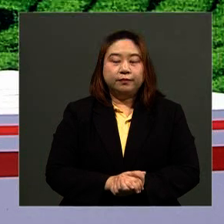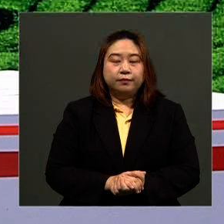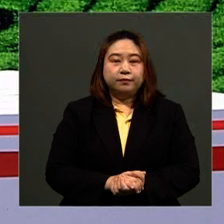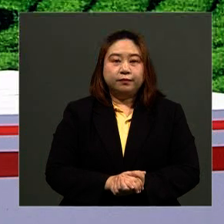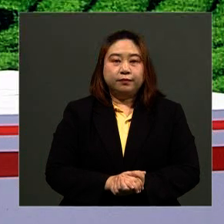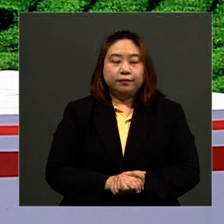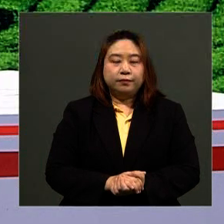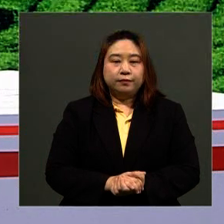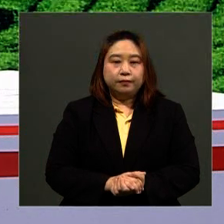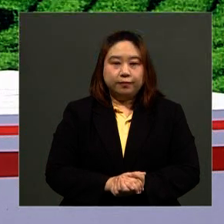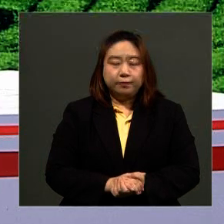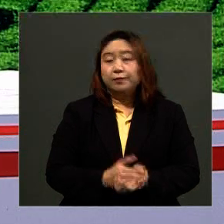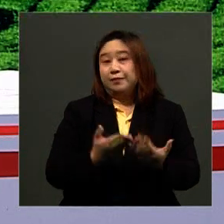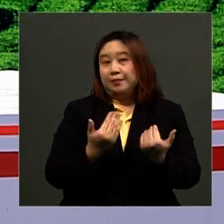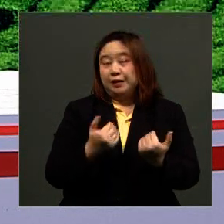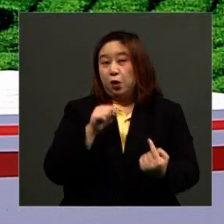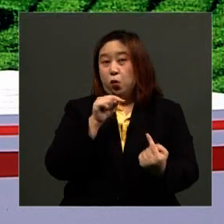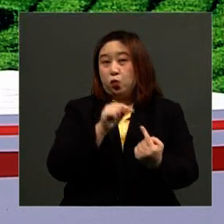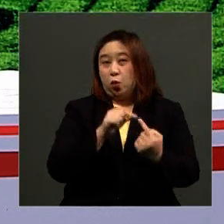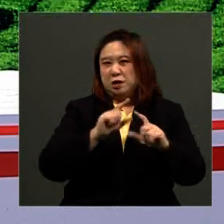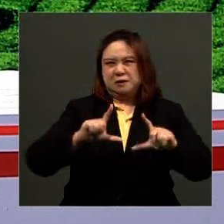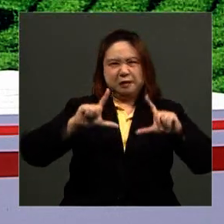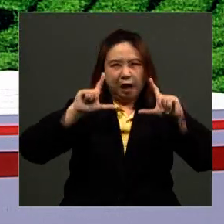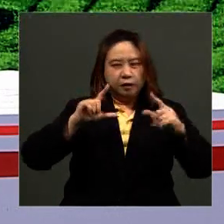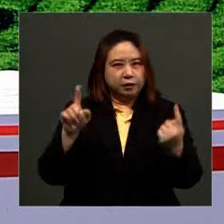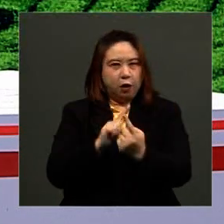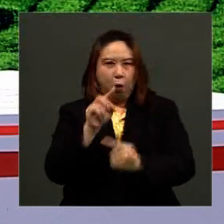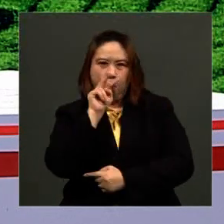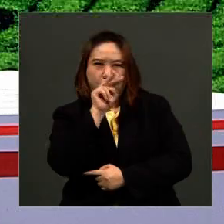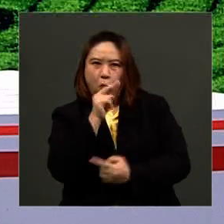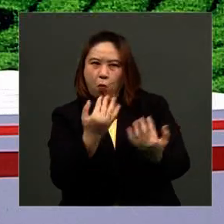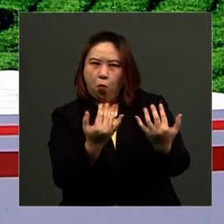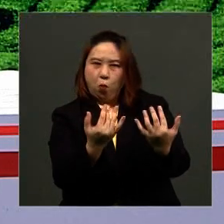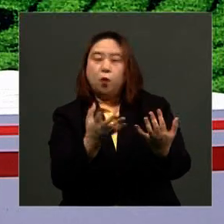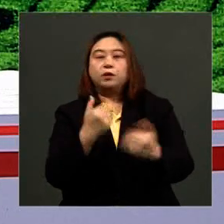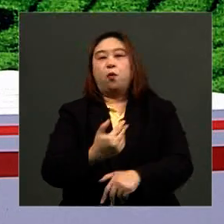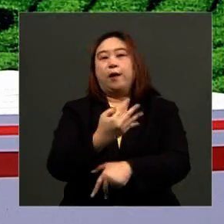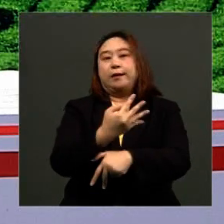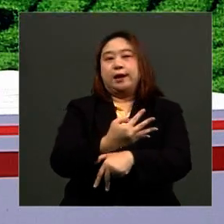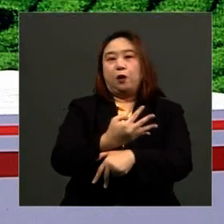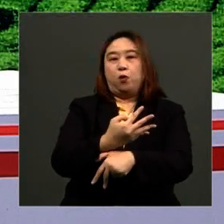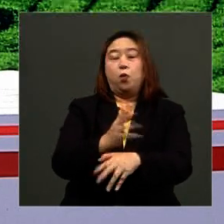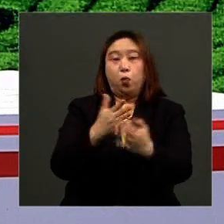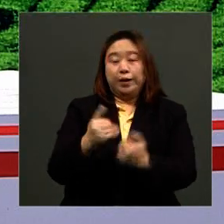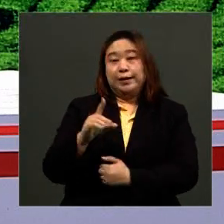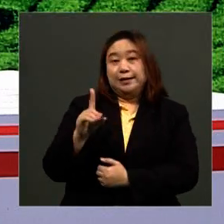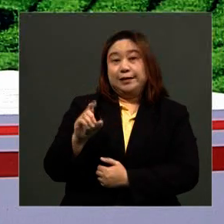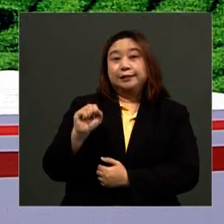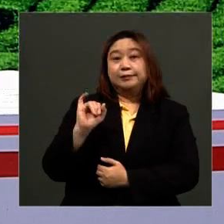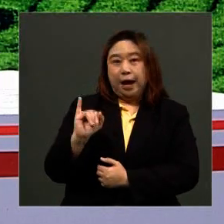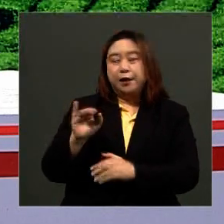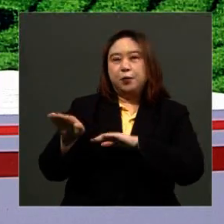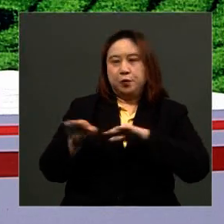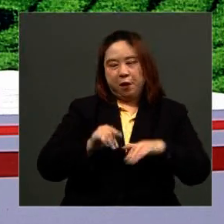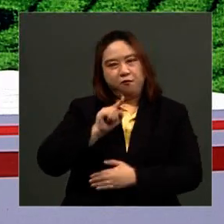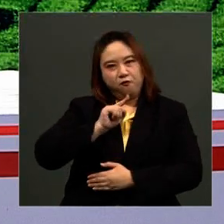ส่วนความคืบหน้าคดีดังนะคะคดีที่สังคมกำลังจับตาก็คือคดี Theไอคอนวันนี้ทางDSIเตรียมแจ้ง